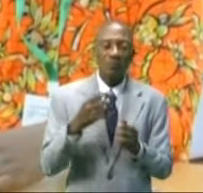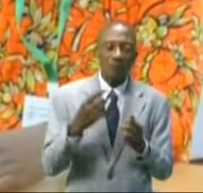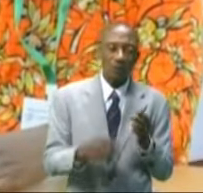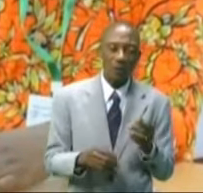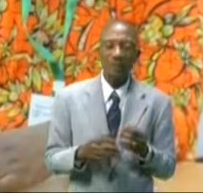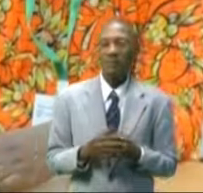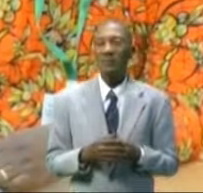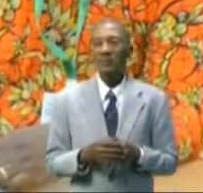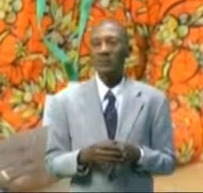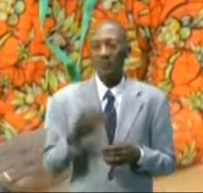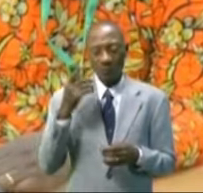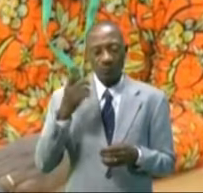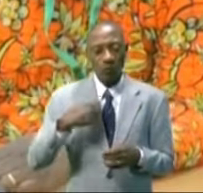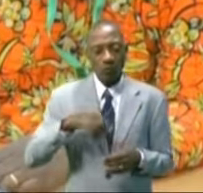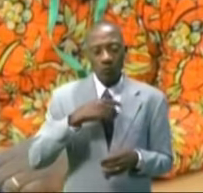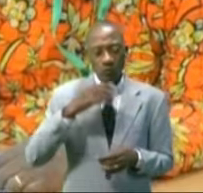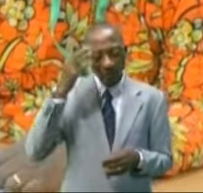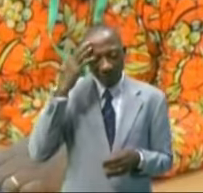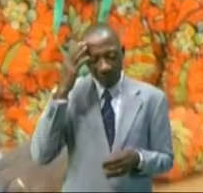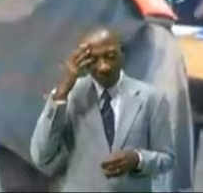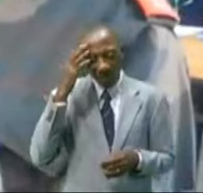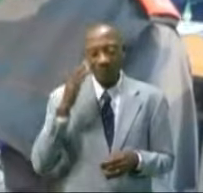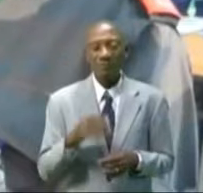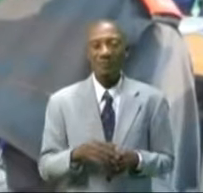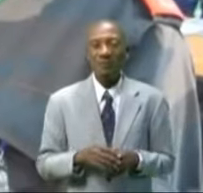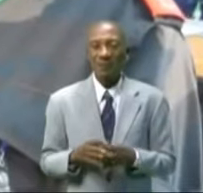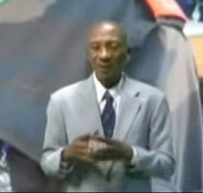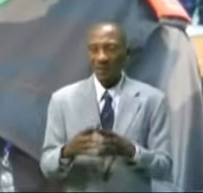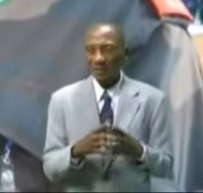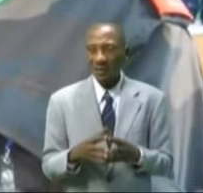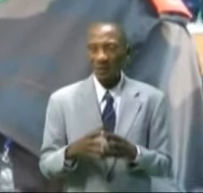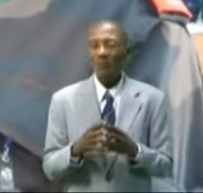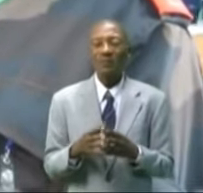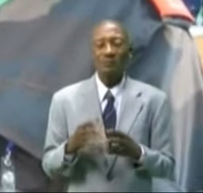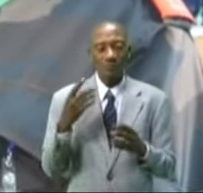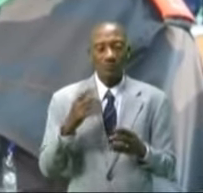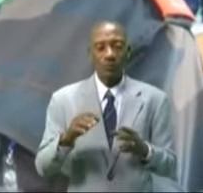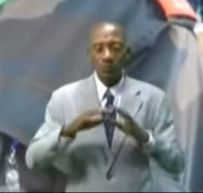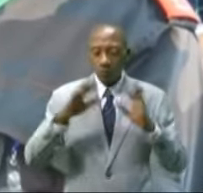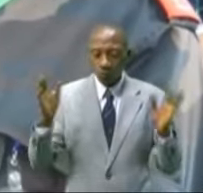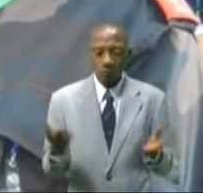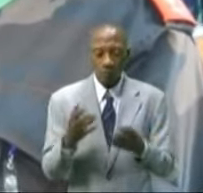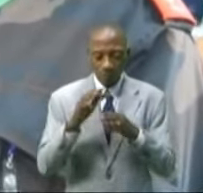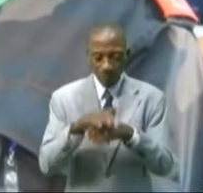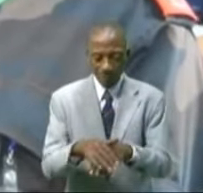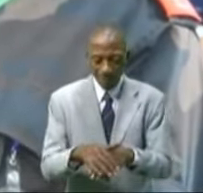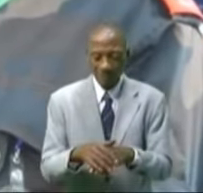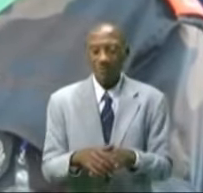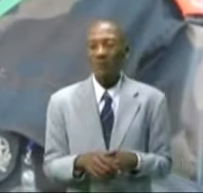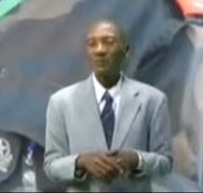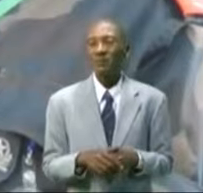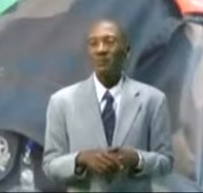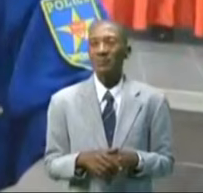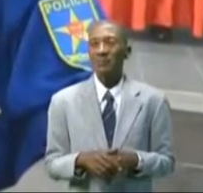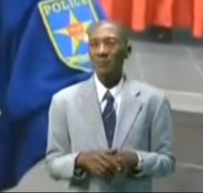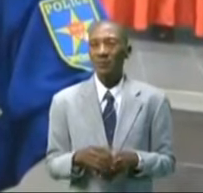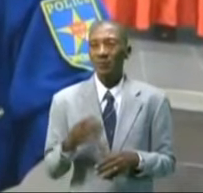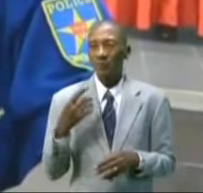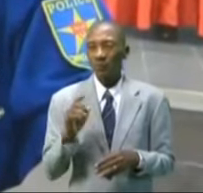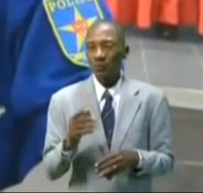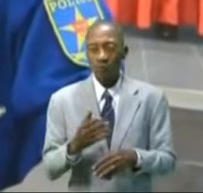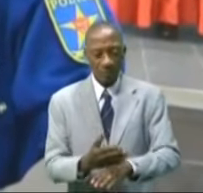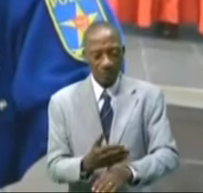manière participative et concertée à 3 objectifs. Le premier,